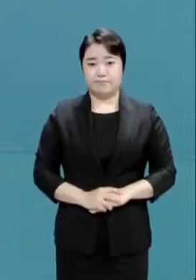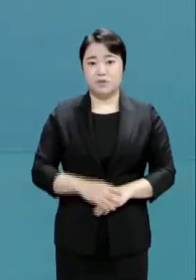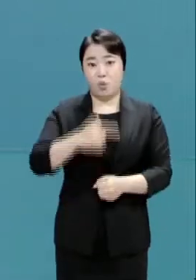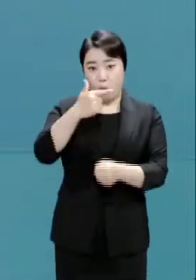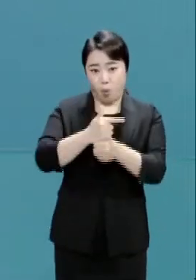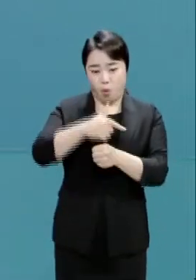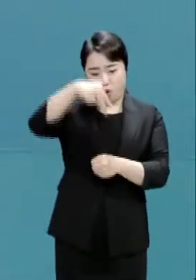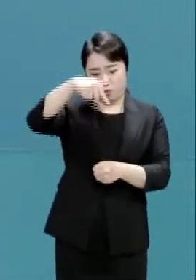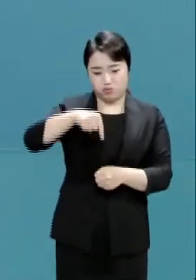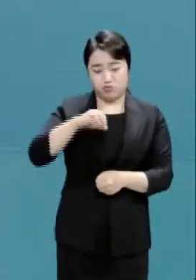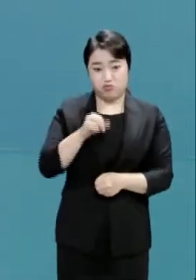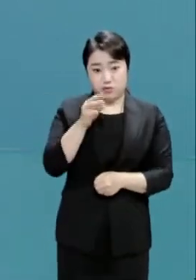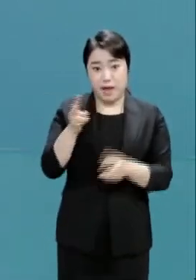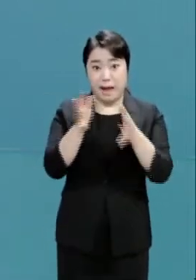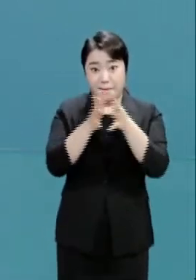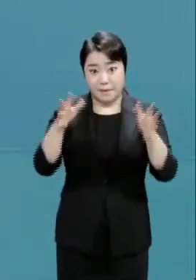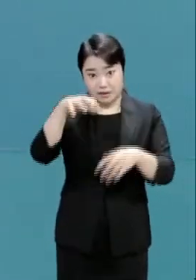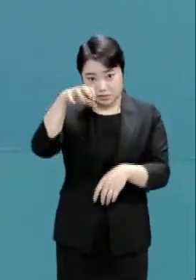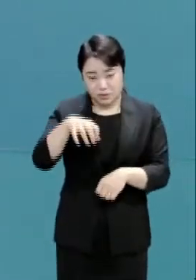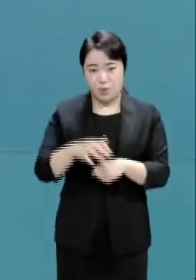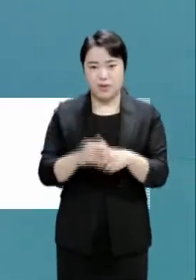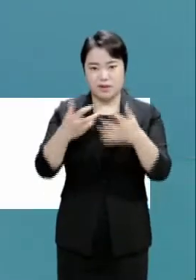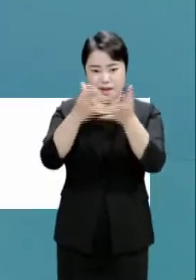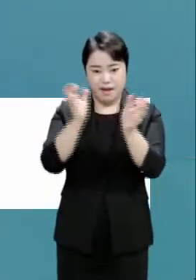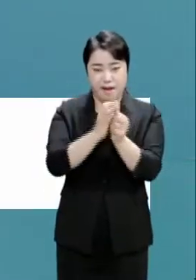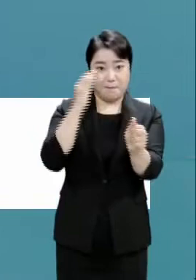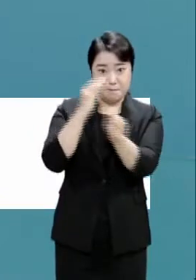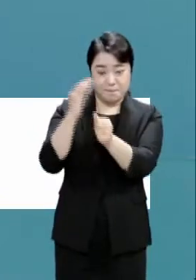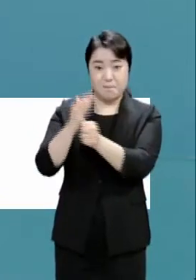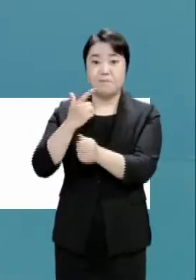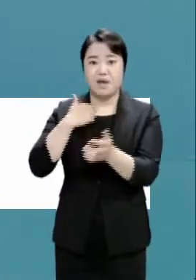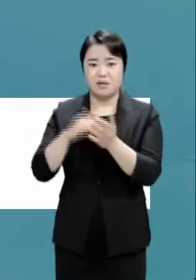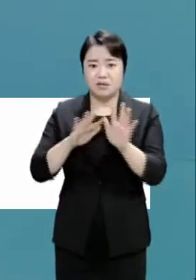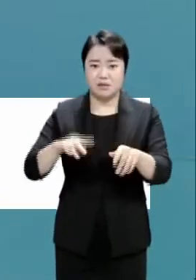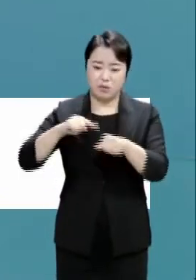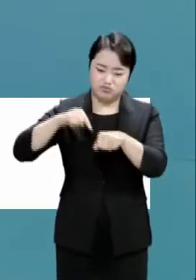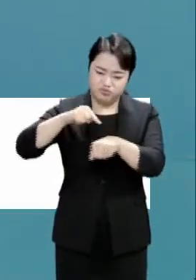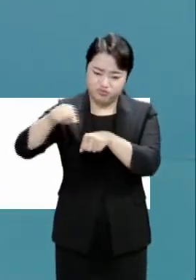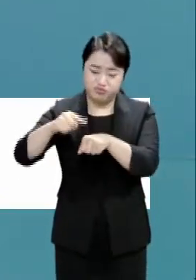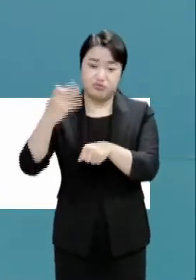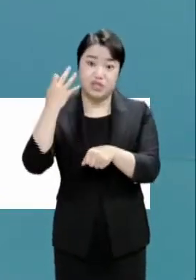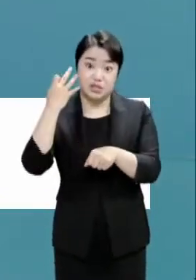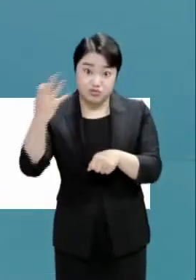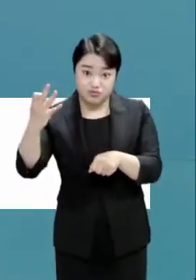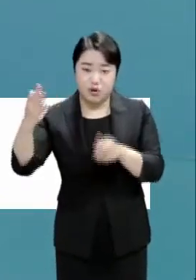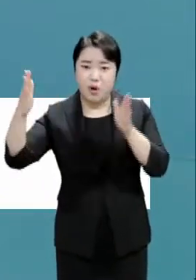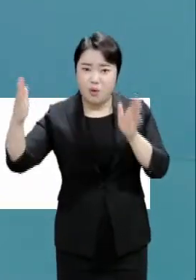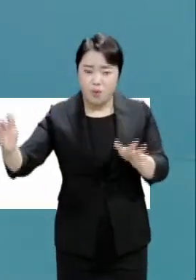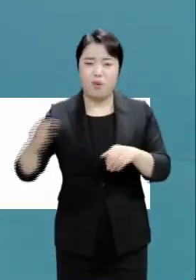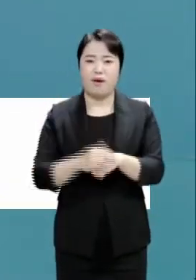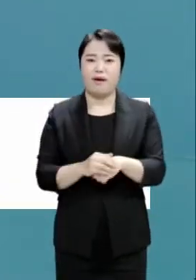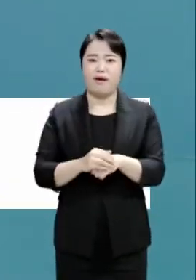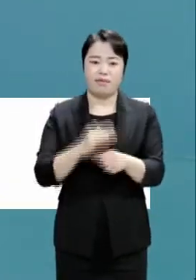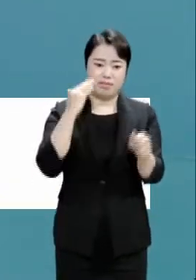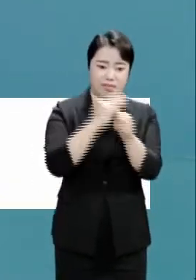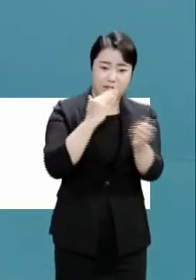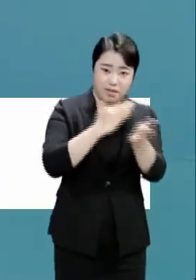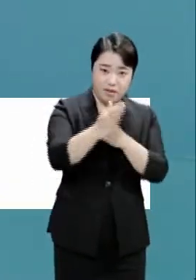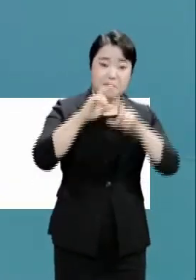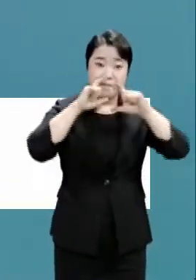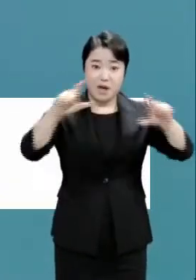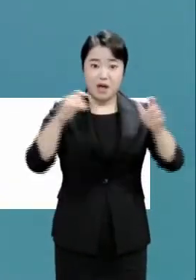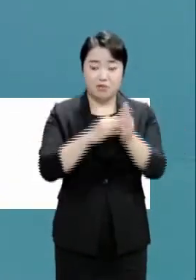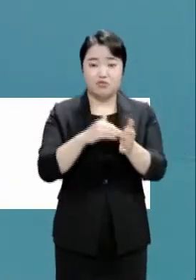네, 노원구 중계동의 한 아파트 경비원 집단 해고 문제 벌써 2주가 넘었습니다. 네, 그 사이 집단 해고 통보를 받은